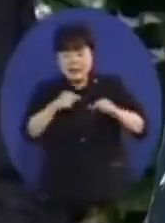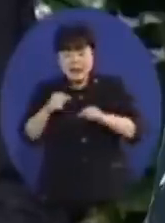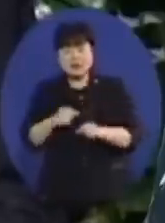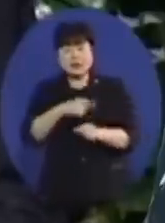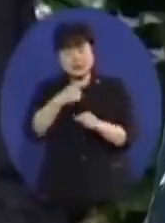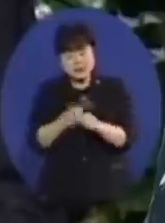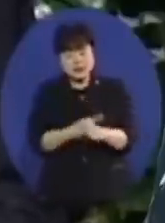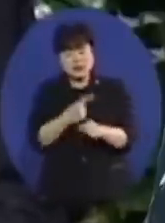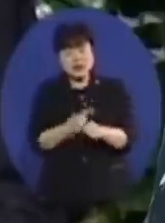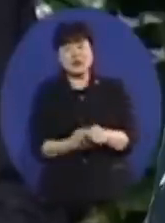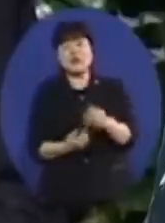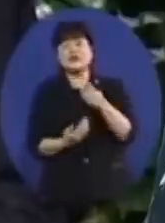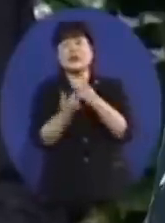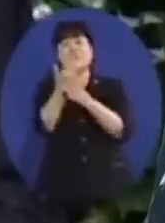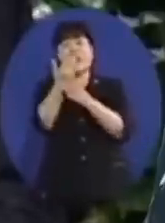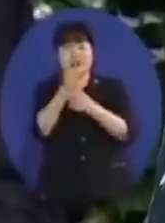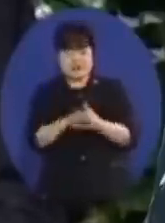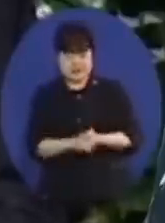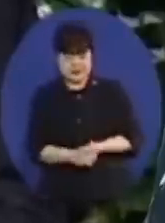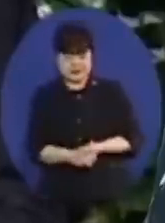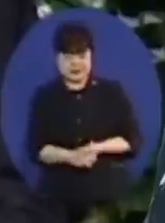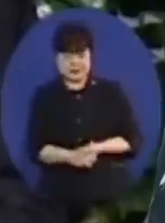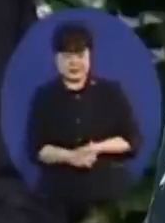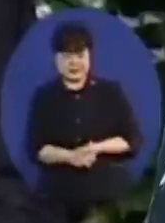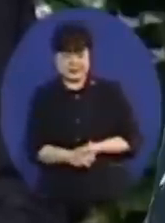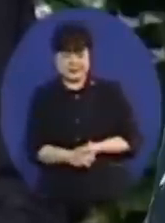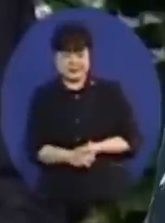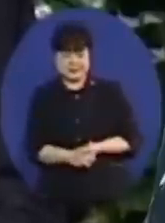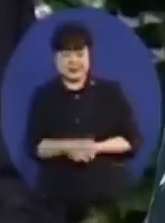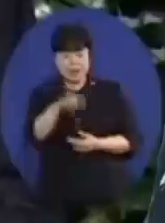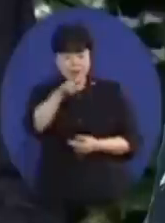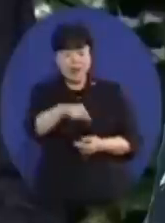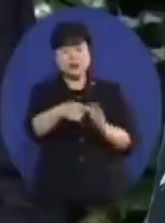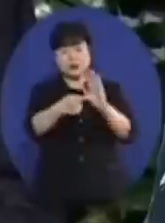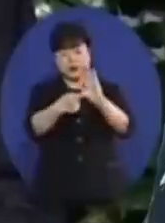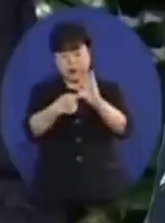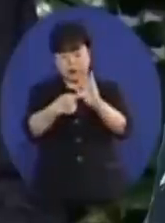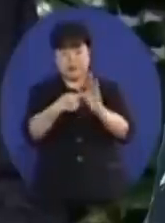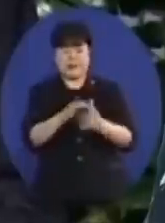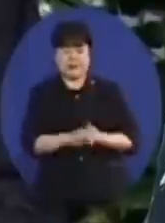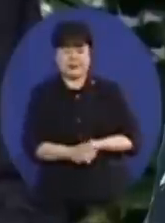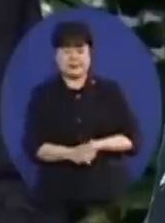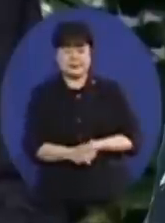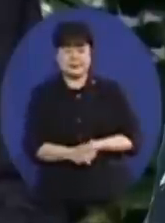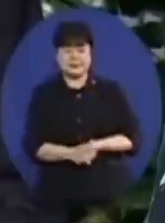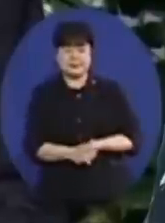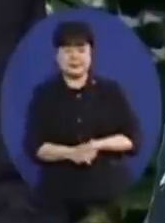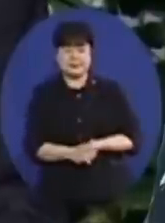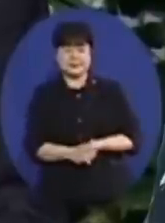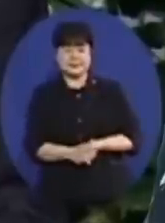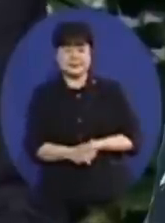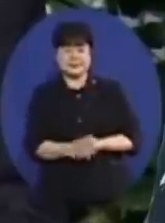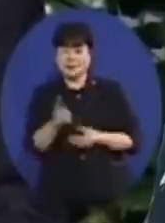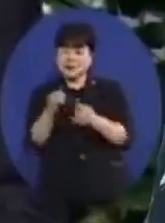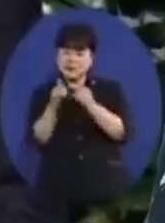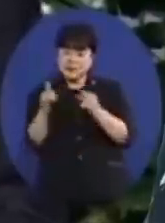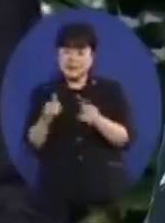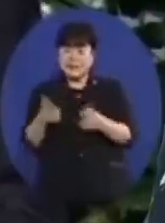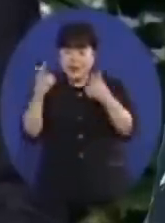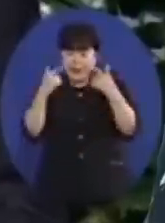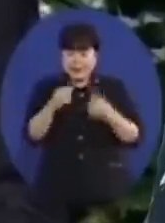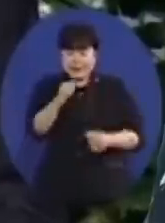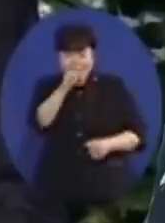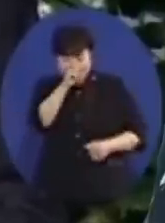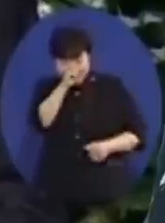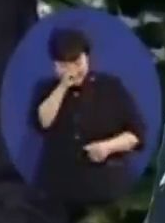악이 물이 지어서 그 생활 속에 나타난 것입니다 아 저 사람은